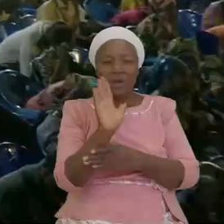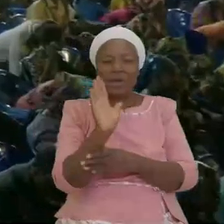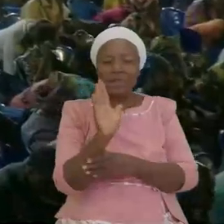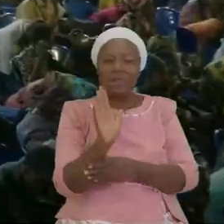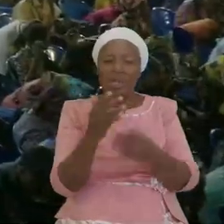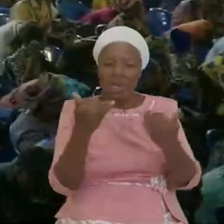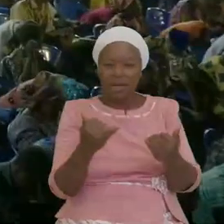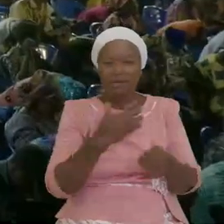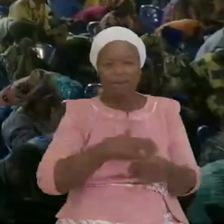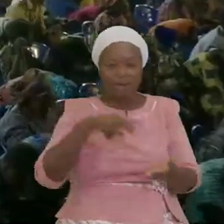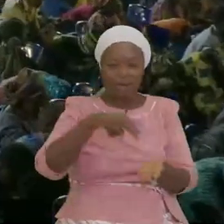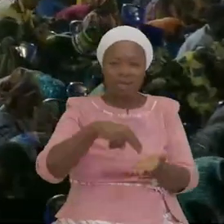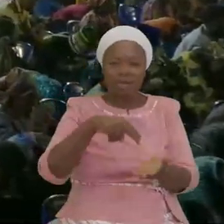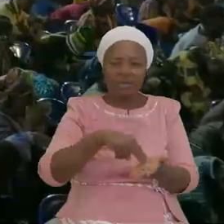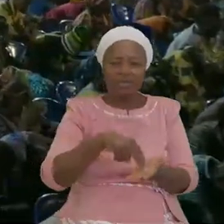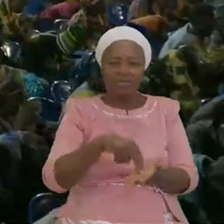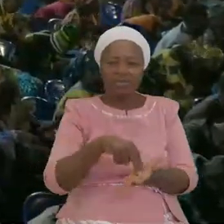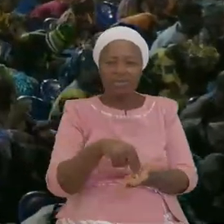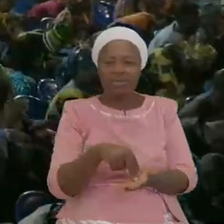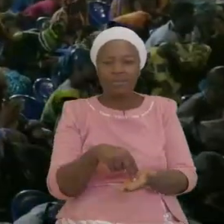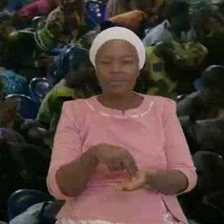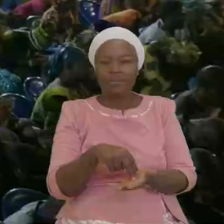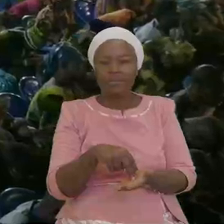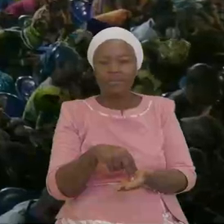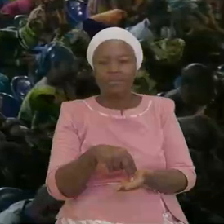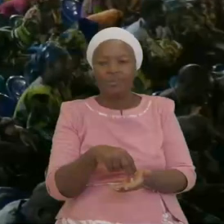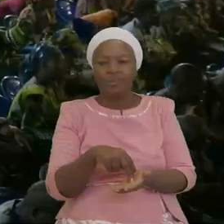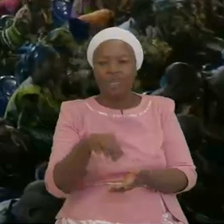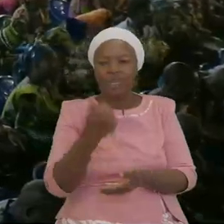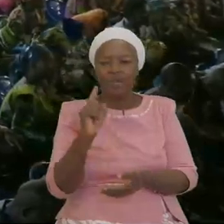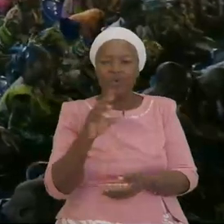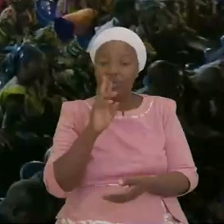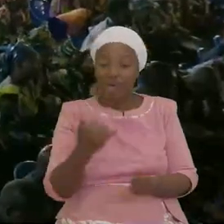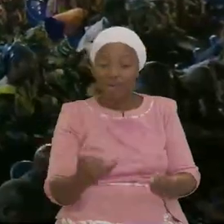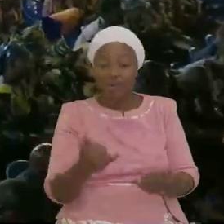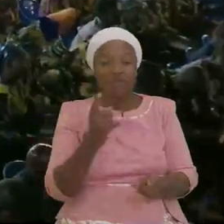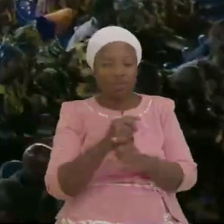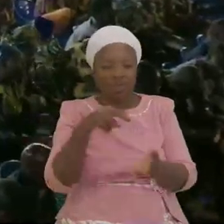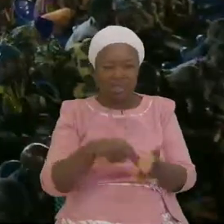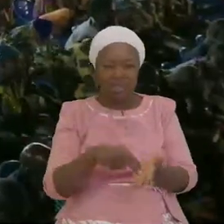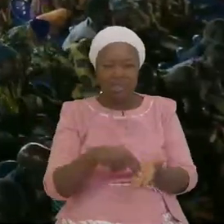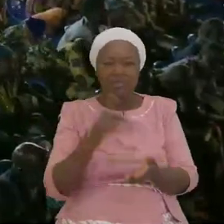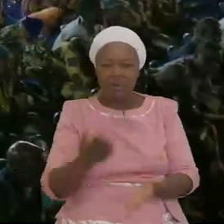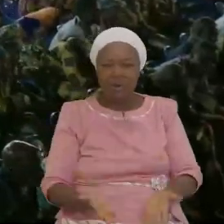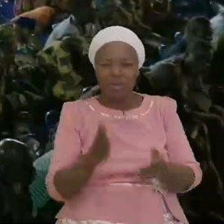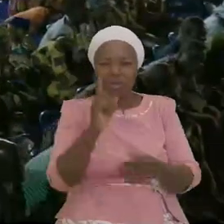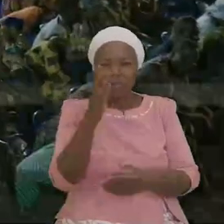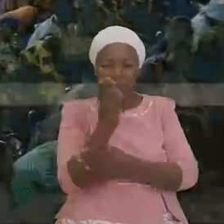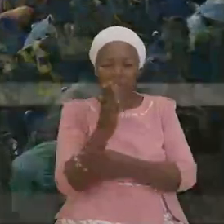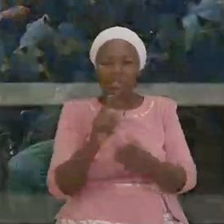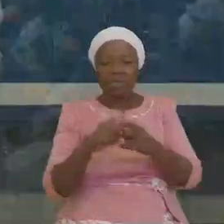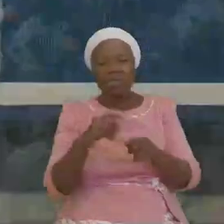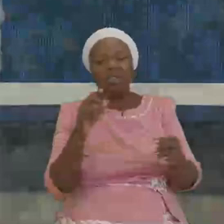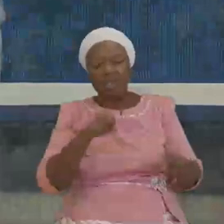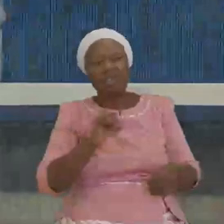maintenant. Si tu lèves la main là, prière te lever où que tu sois. Tu lèves la main,